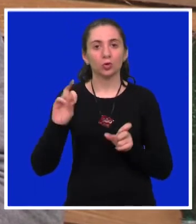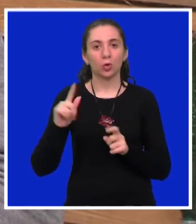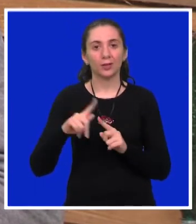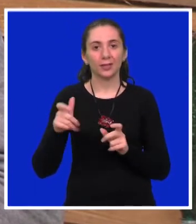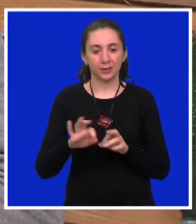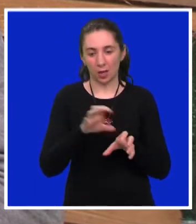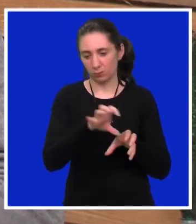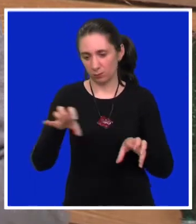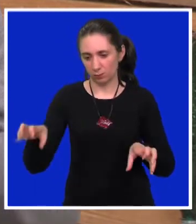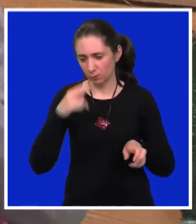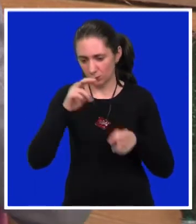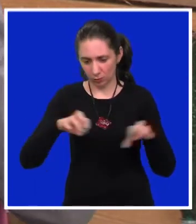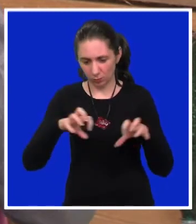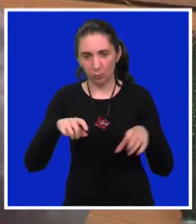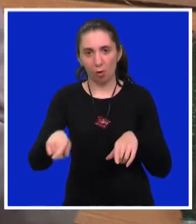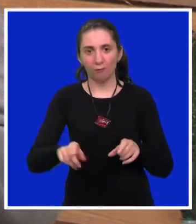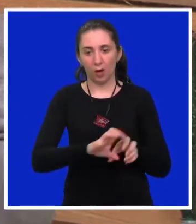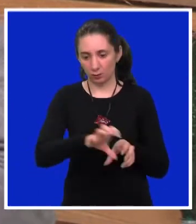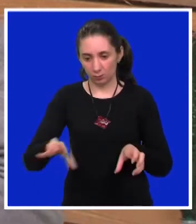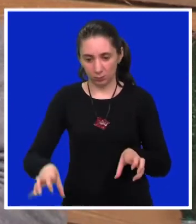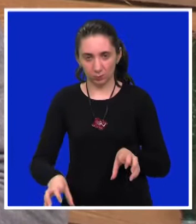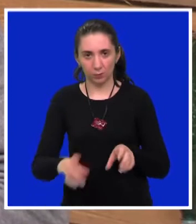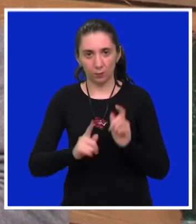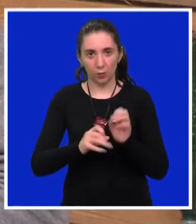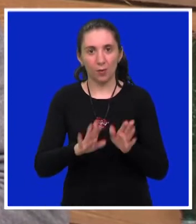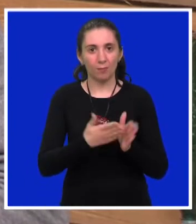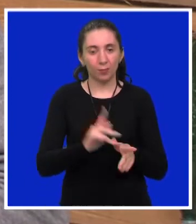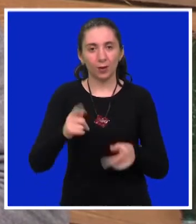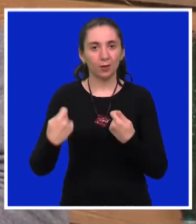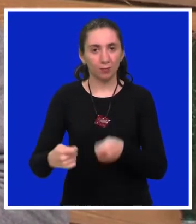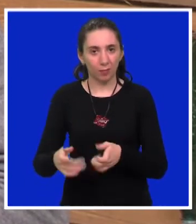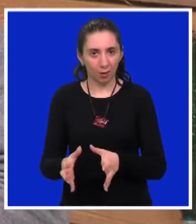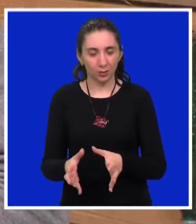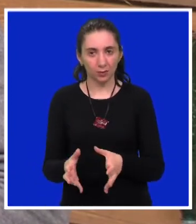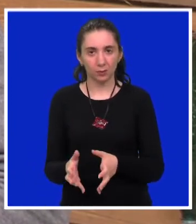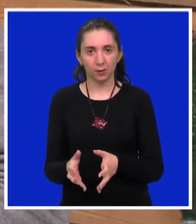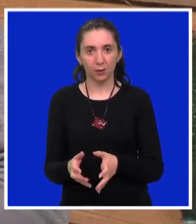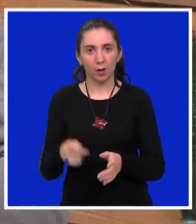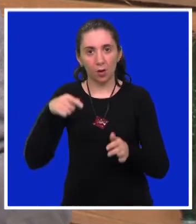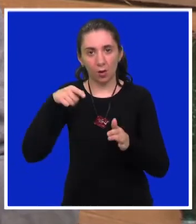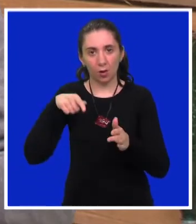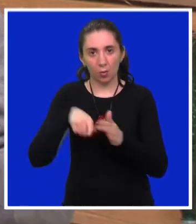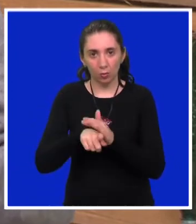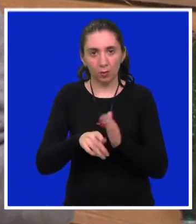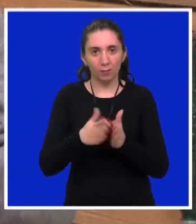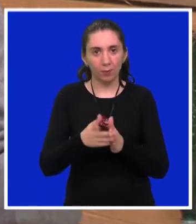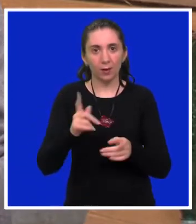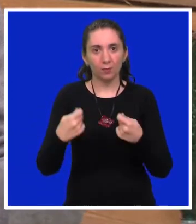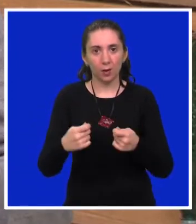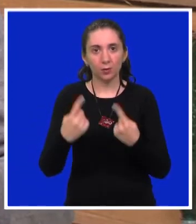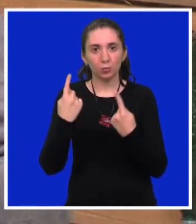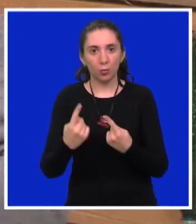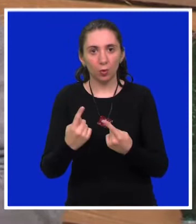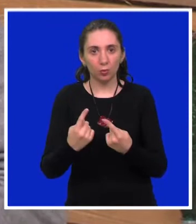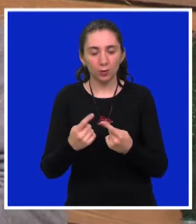sortirnica. Jer ovaj razdvojeni otpad, pogotovo papir i plastika, unutar i papira i